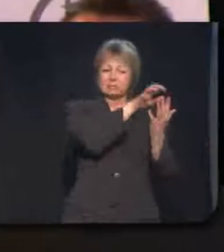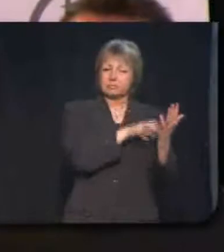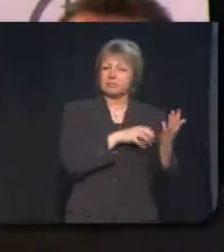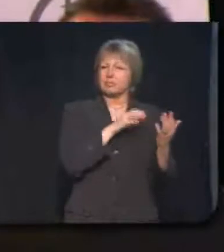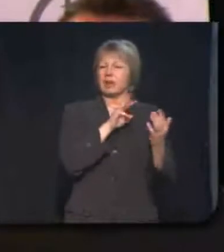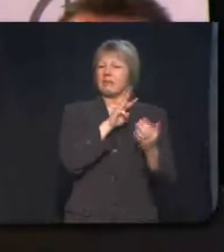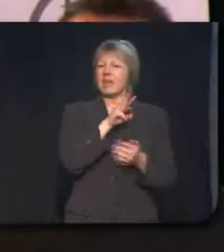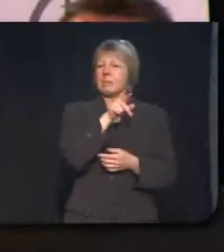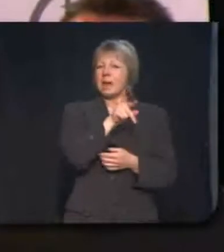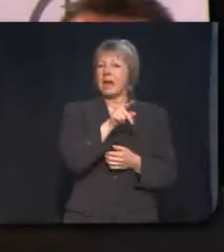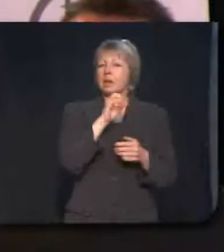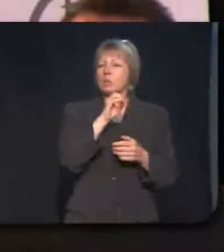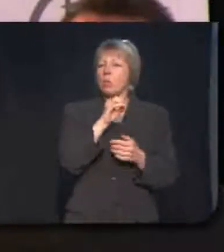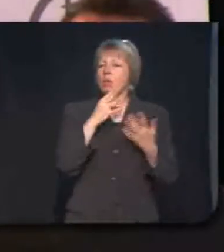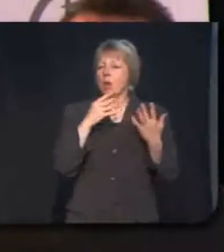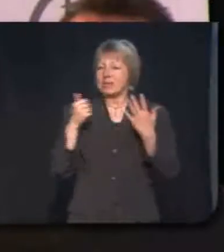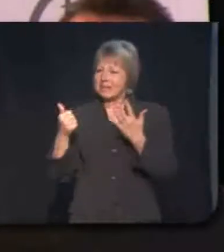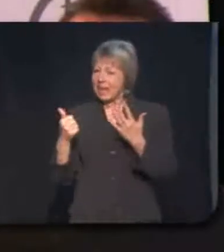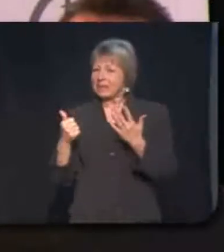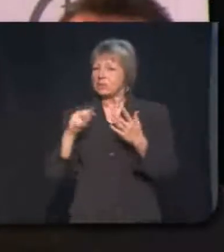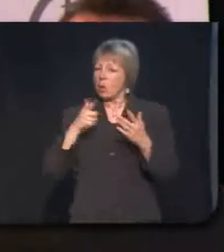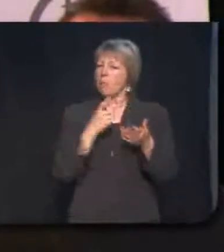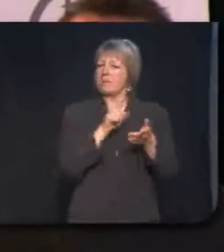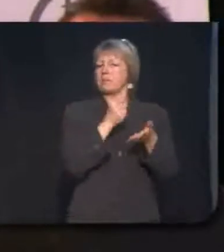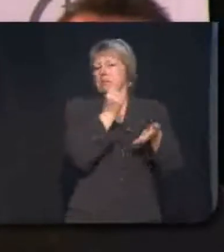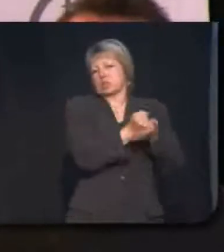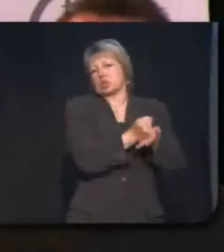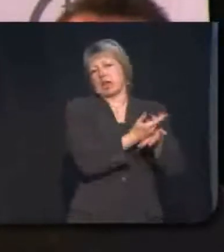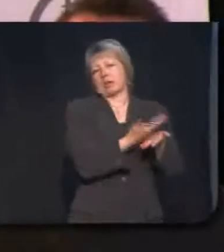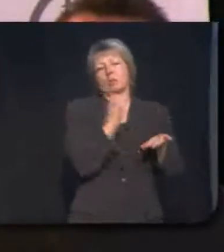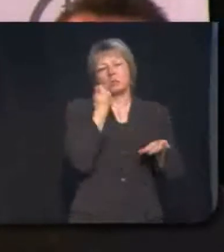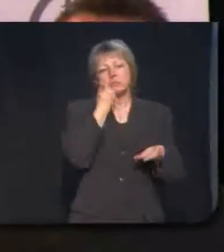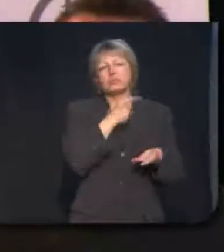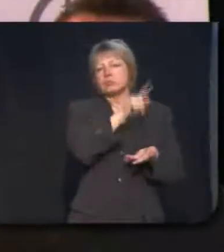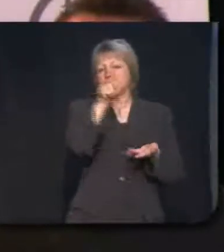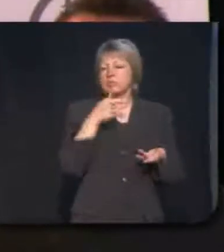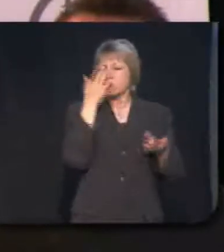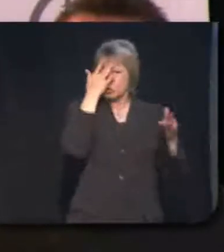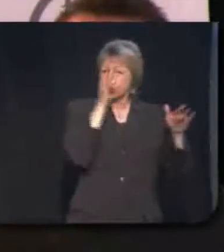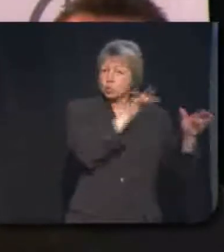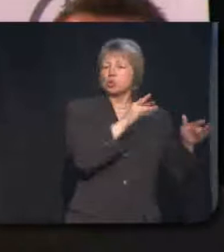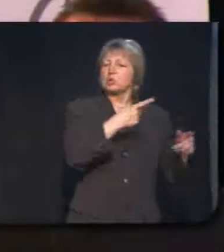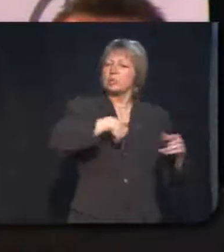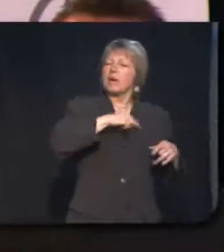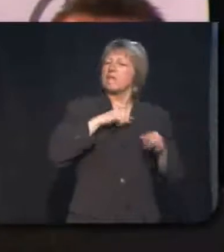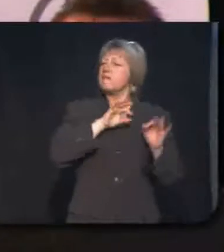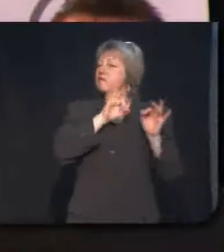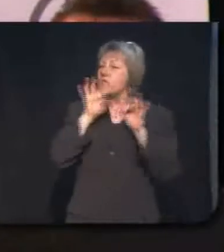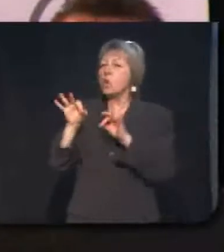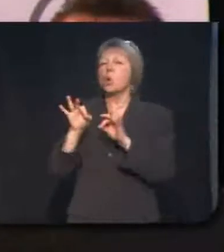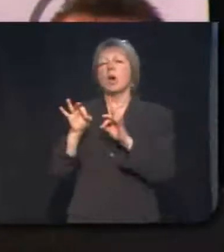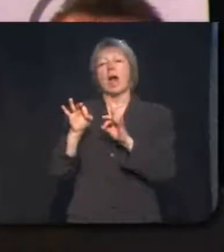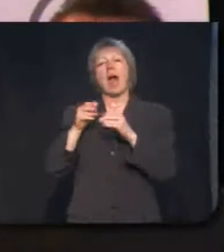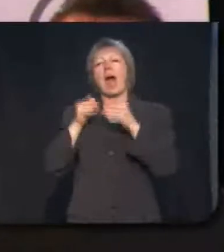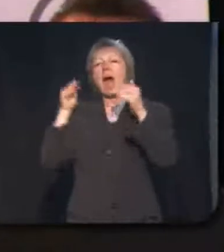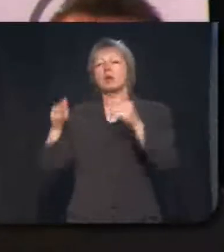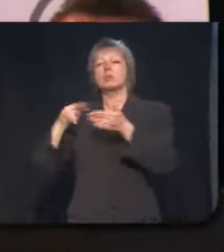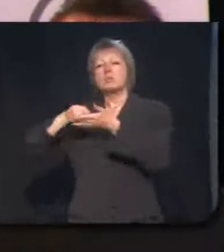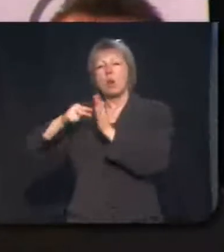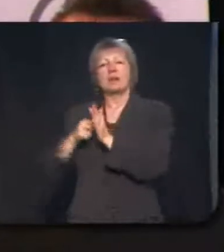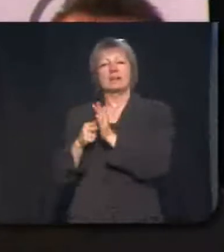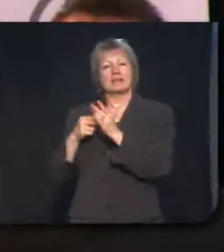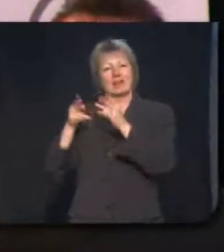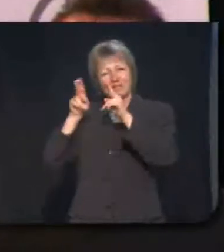Wahlprogramm deswegen bitte ich um eure Zustimmung dazu dass wir uns halt für eine friedliche Außenpolitik die Deutschland